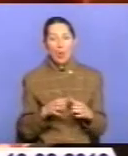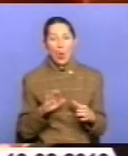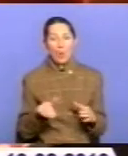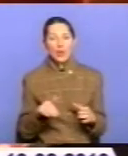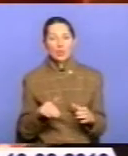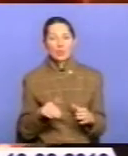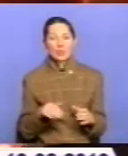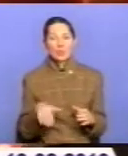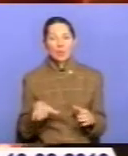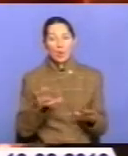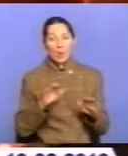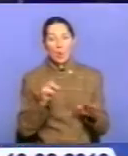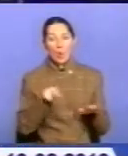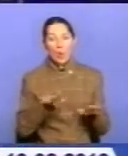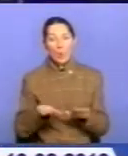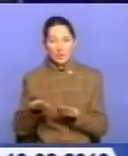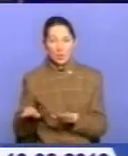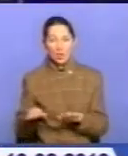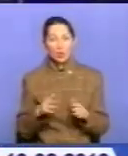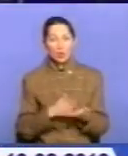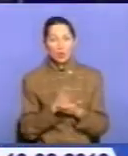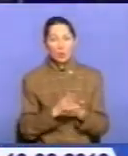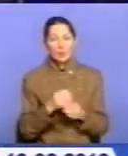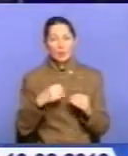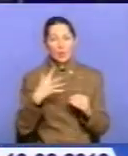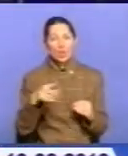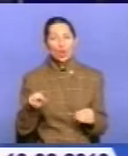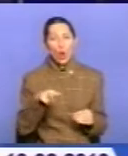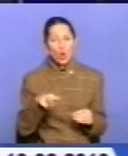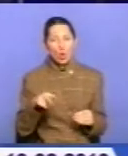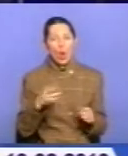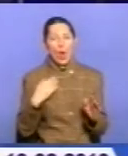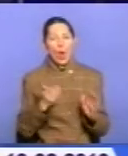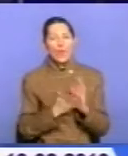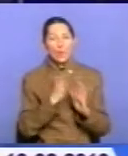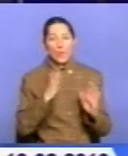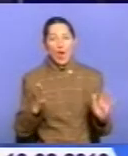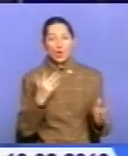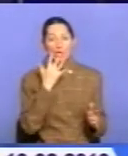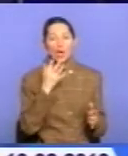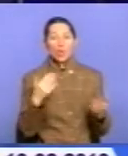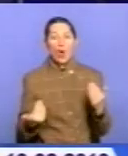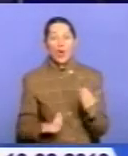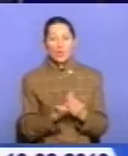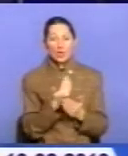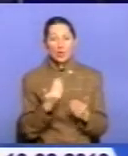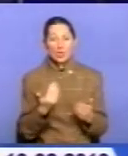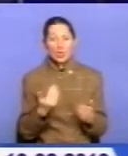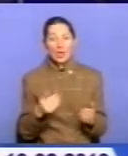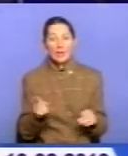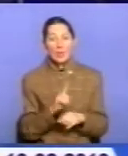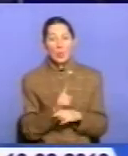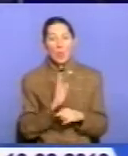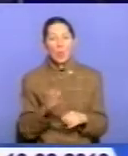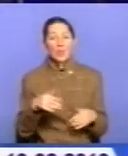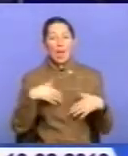по місцях несення служби. А 15 лютого в парку Національного відродження Тернополя відбудеться